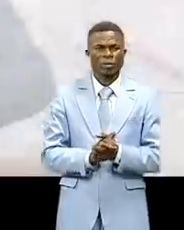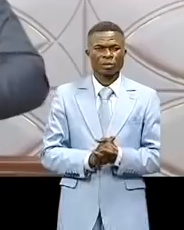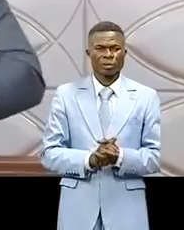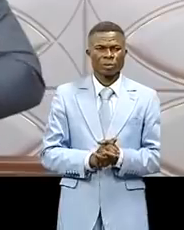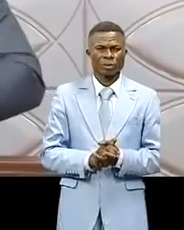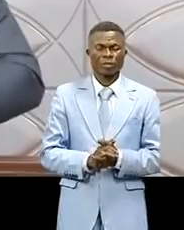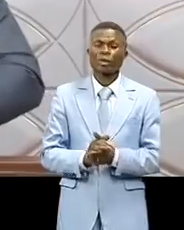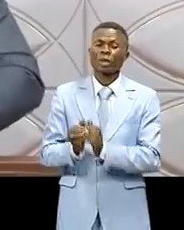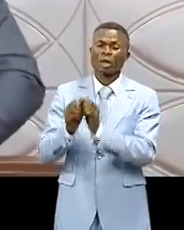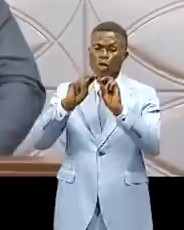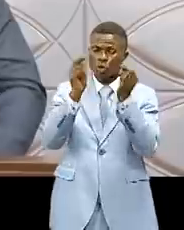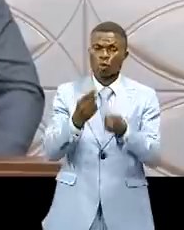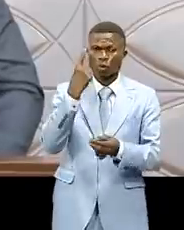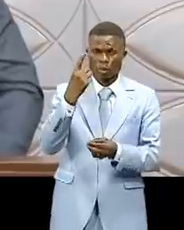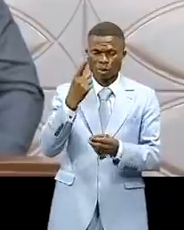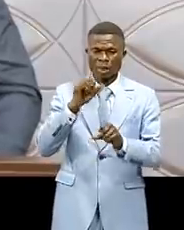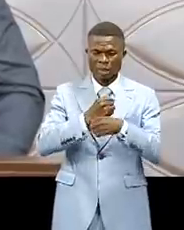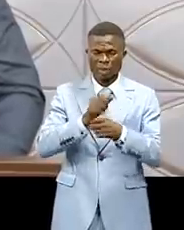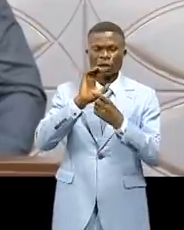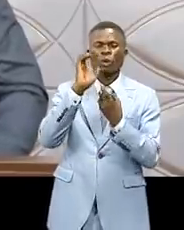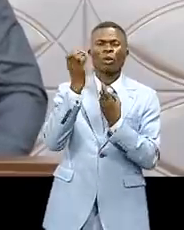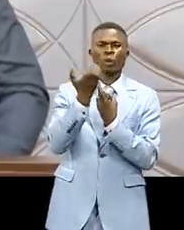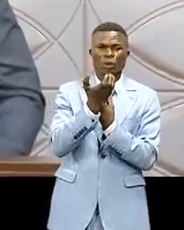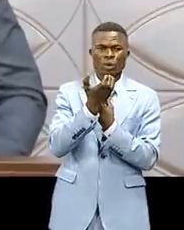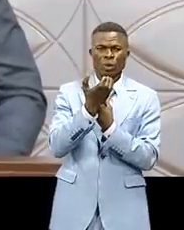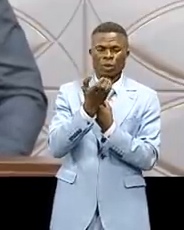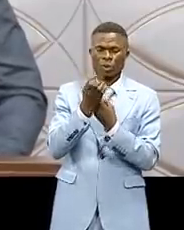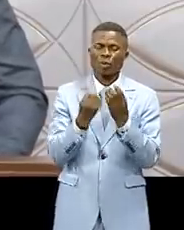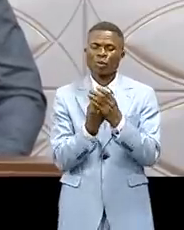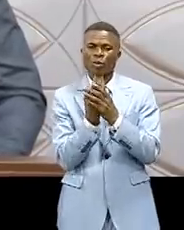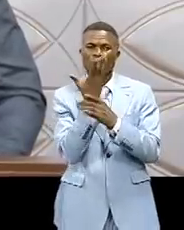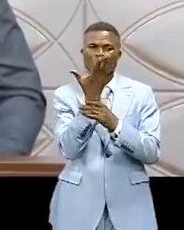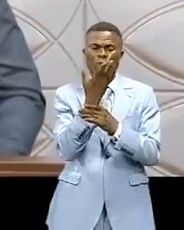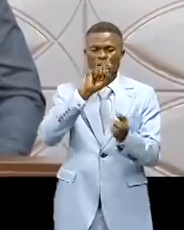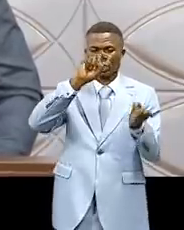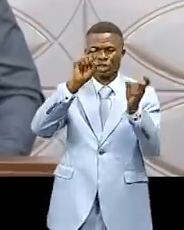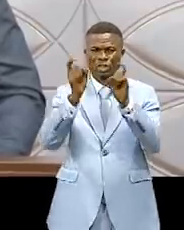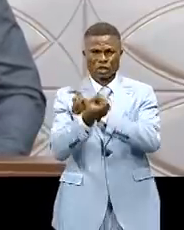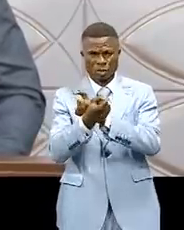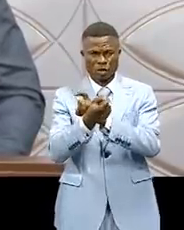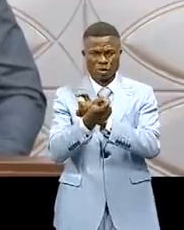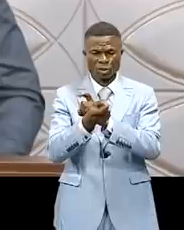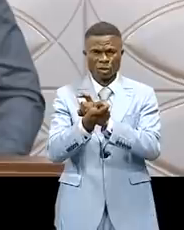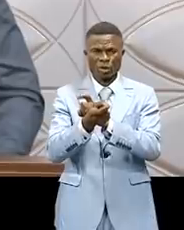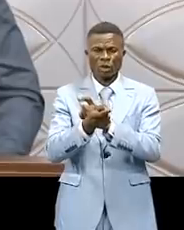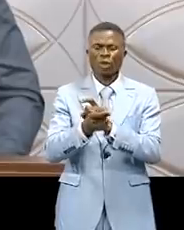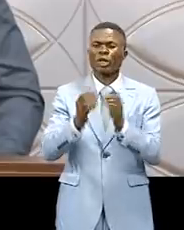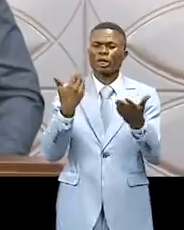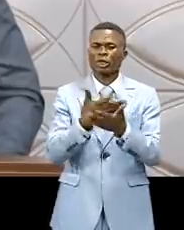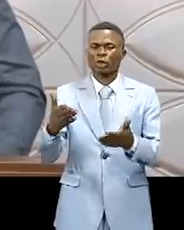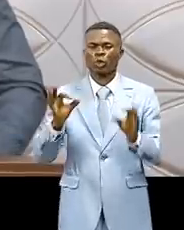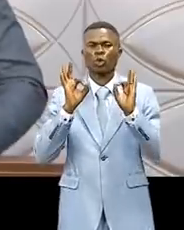ensemble faisons de la culture le creuset de transformation devrait novation